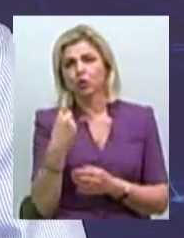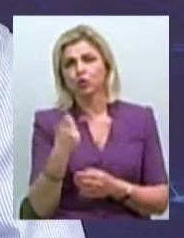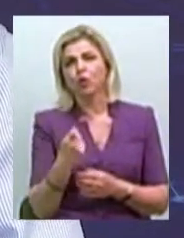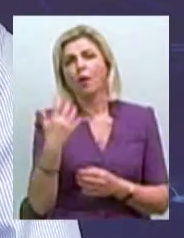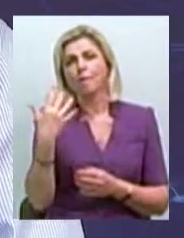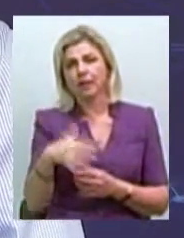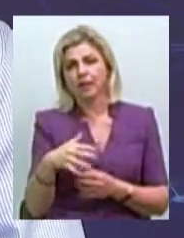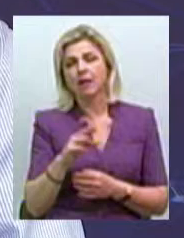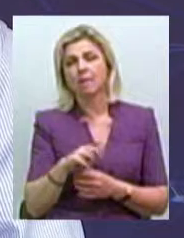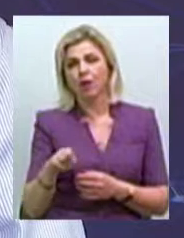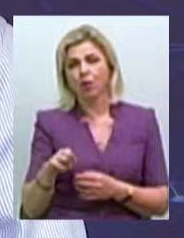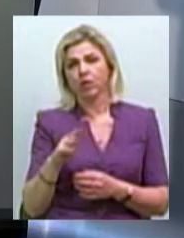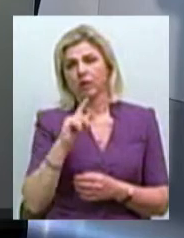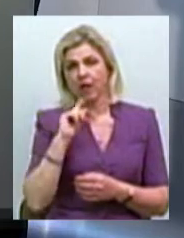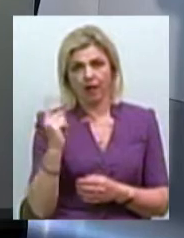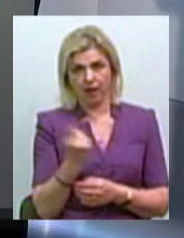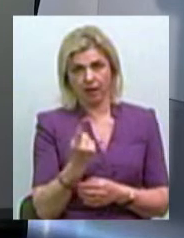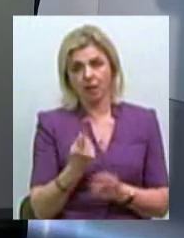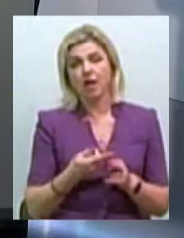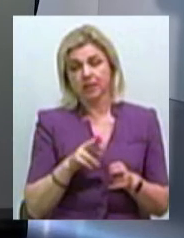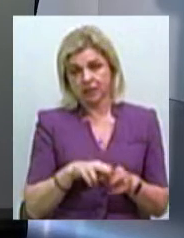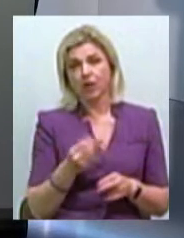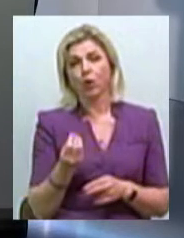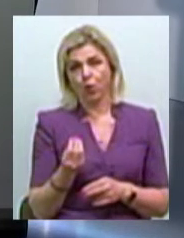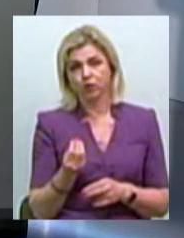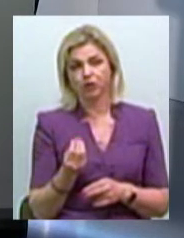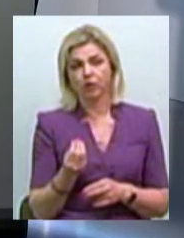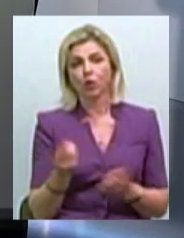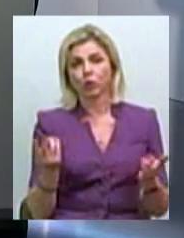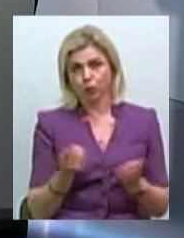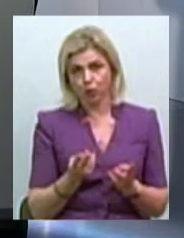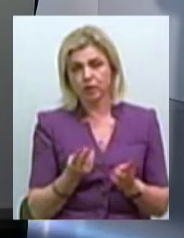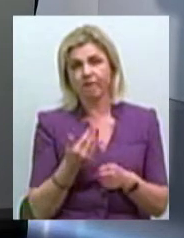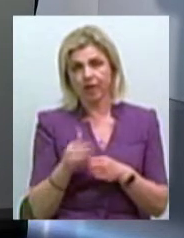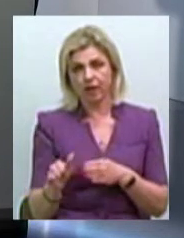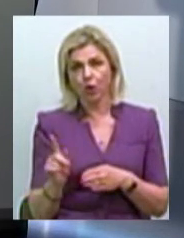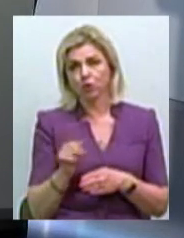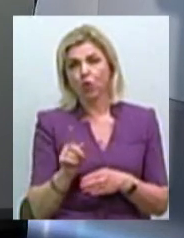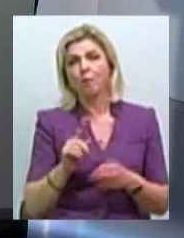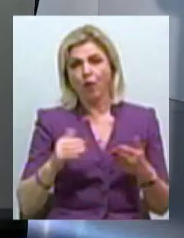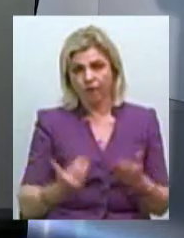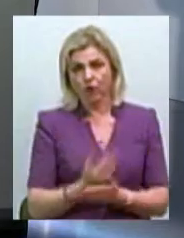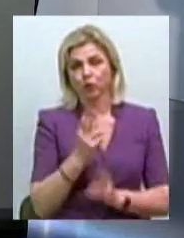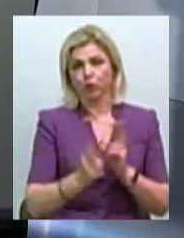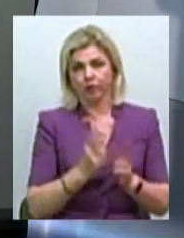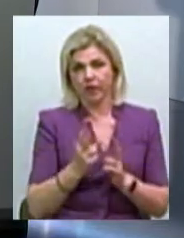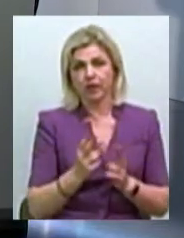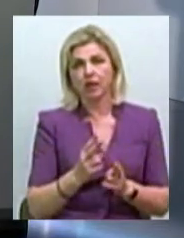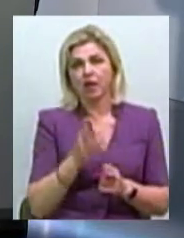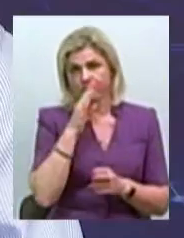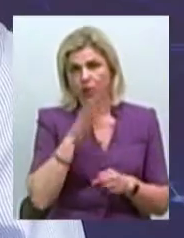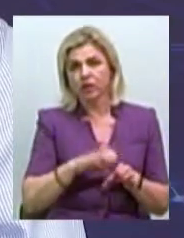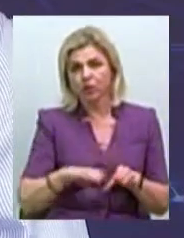100-150-170 мільйонів на рік. Да, тому ці гроші потрібно виділяти для того, щоб оновлювати інфраструктуру, для того,